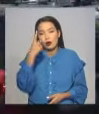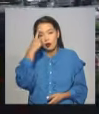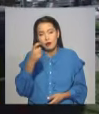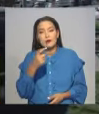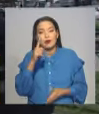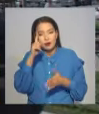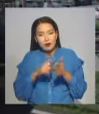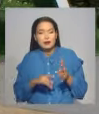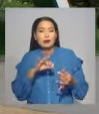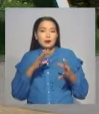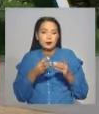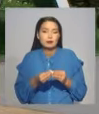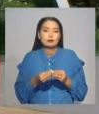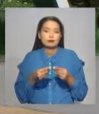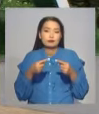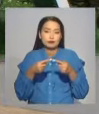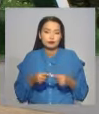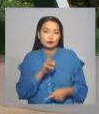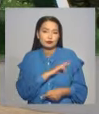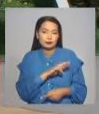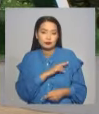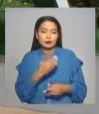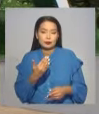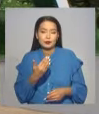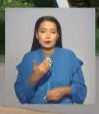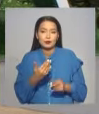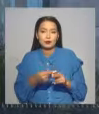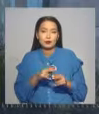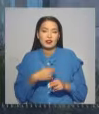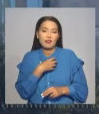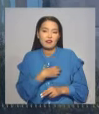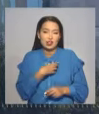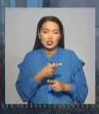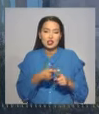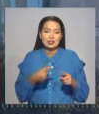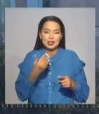видеть и оценивать конкретные результаты от работы уполномоченных, поскольку это важная